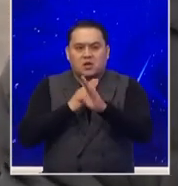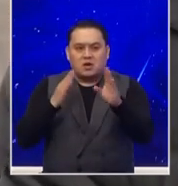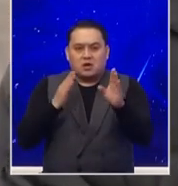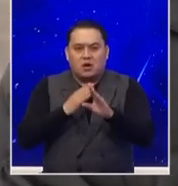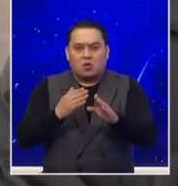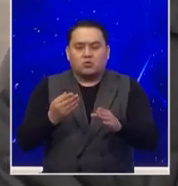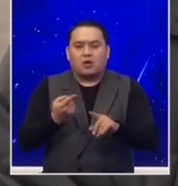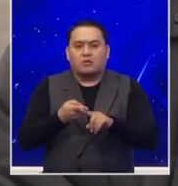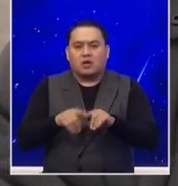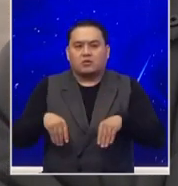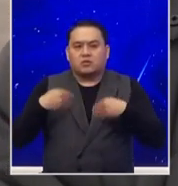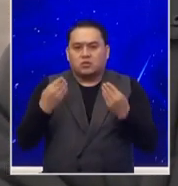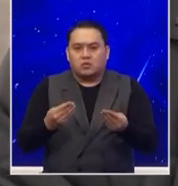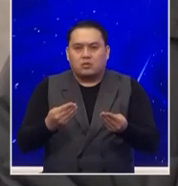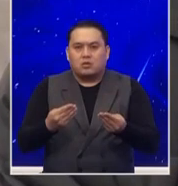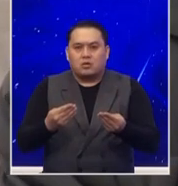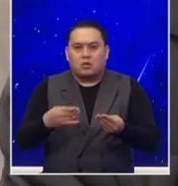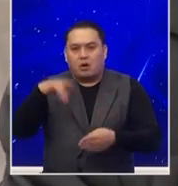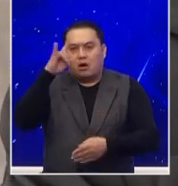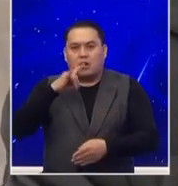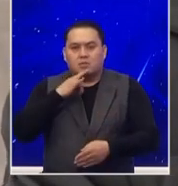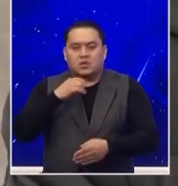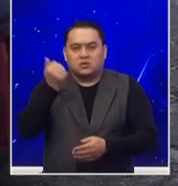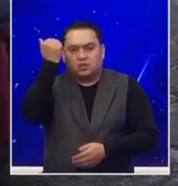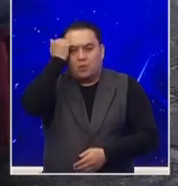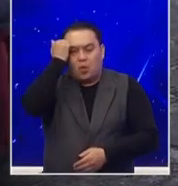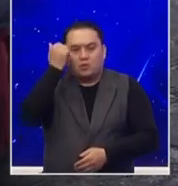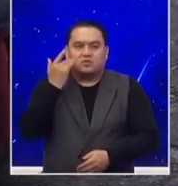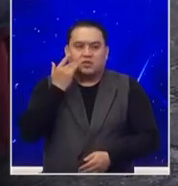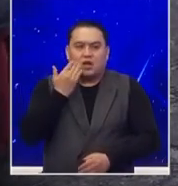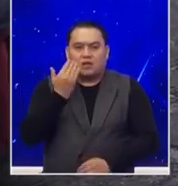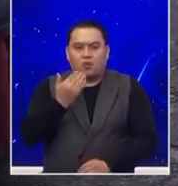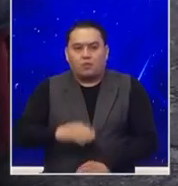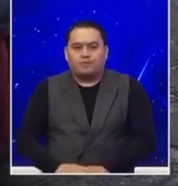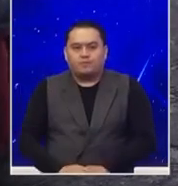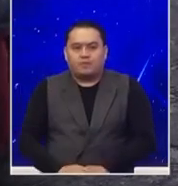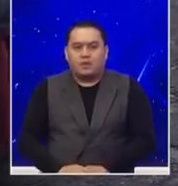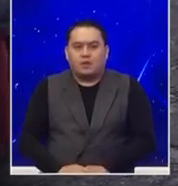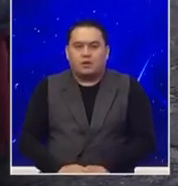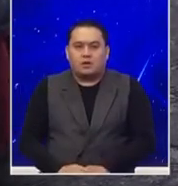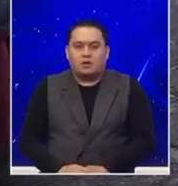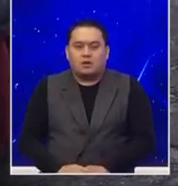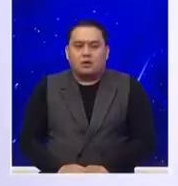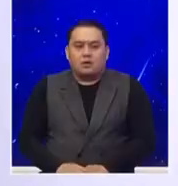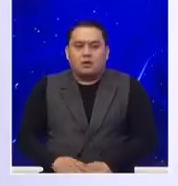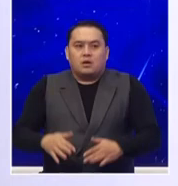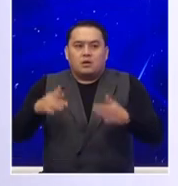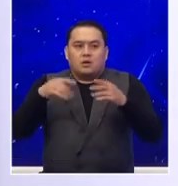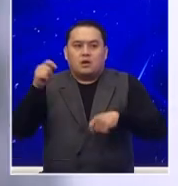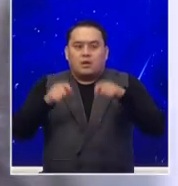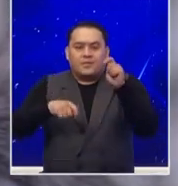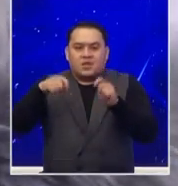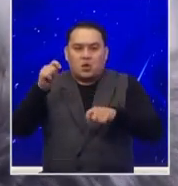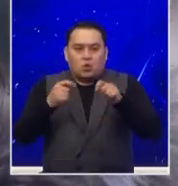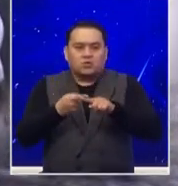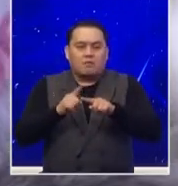Мукан. Но казахи, мы запомним его. Родные не сдерживали слез, и даже хмурое небо грозилось разразиться